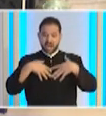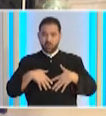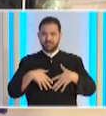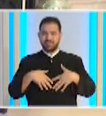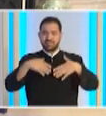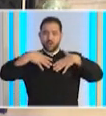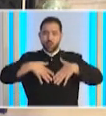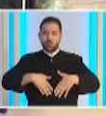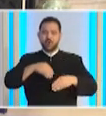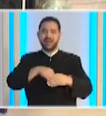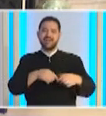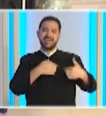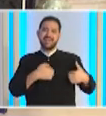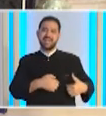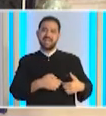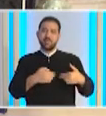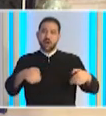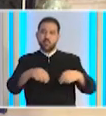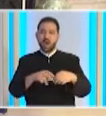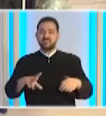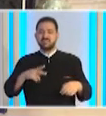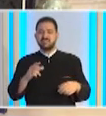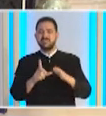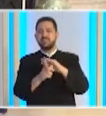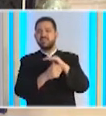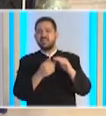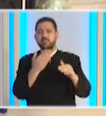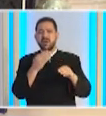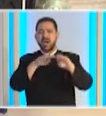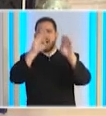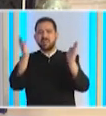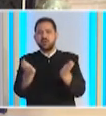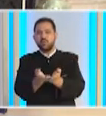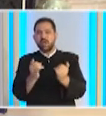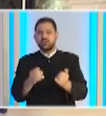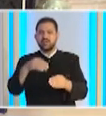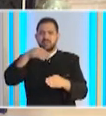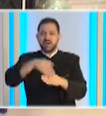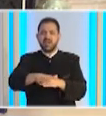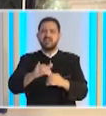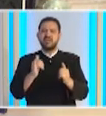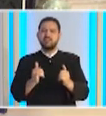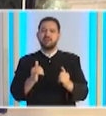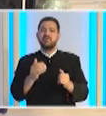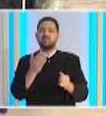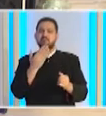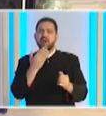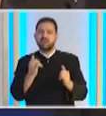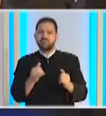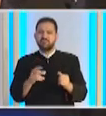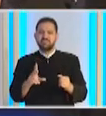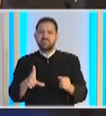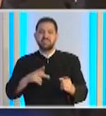lăuntrică, de coborâre în inima ta. Vedeți, suntem, din păcate, lumea aceasta, foarte adesea cădem în patima aceasta de a fi doar